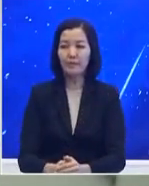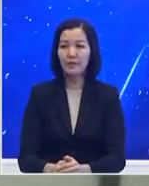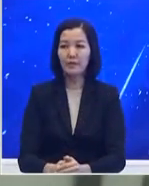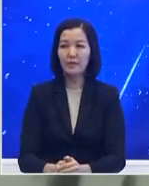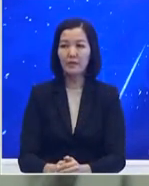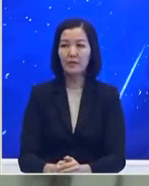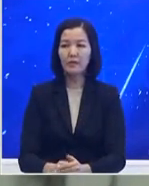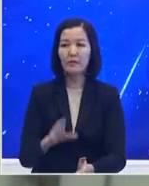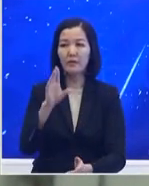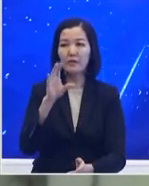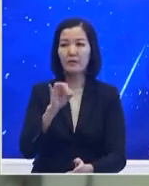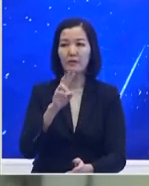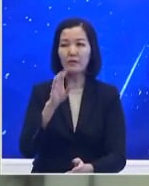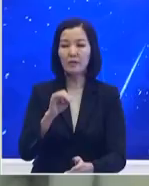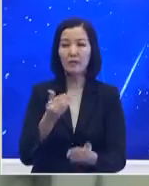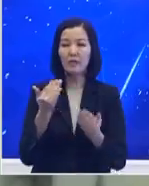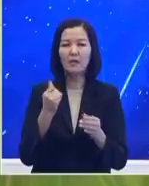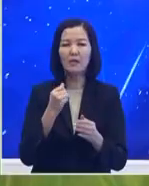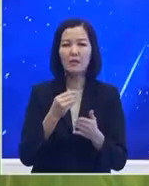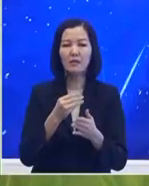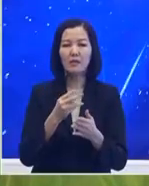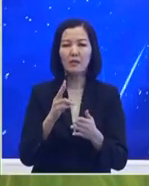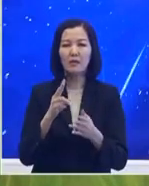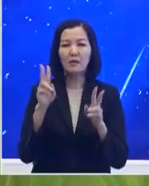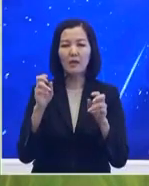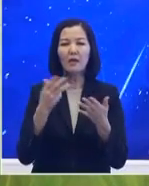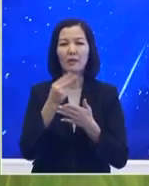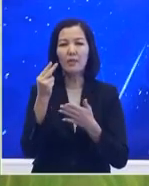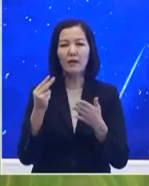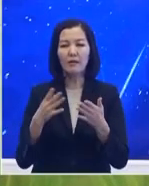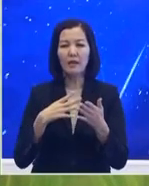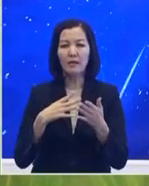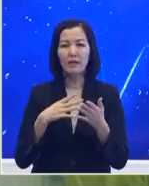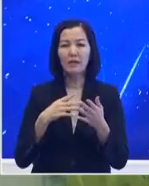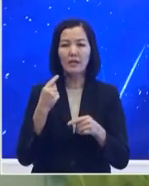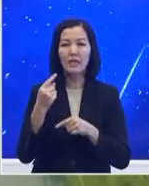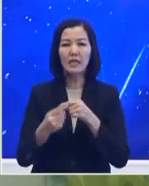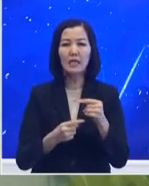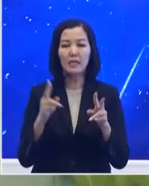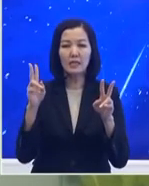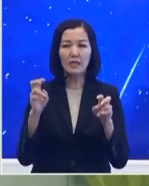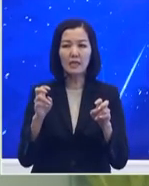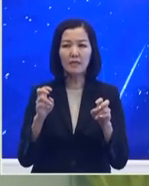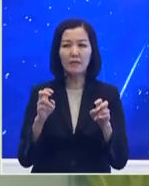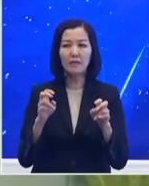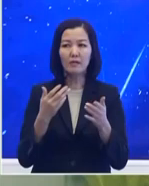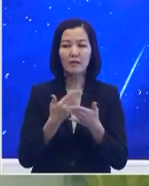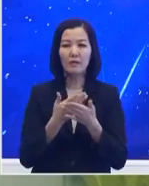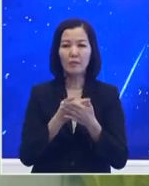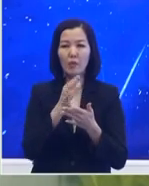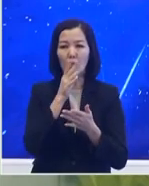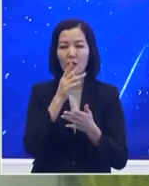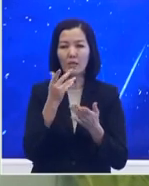Серік, не салып жатсың? Қазір келесі көрініс қалды. Мынаған шамамен қанша уақыт кетеді